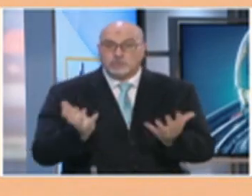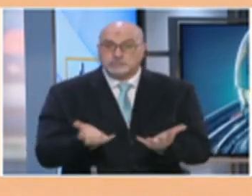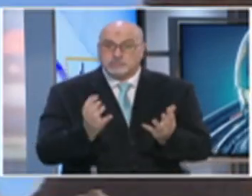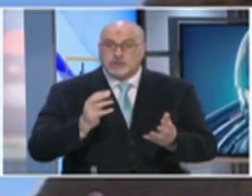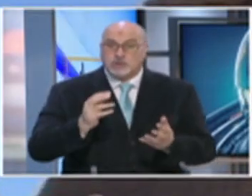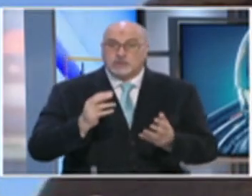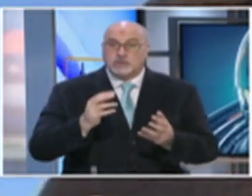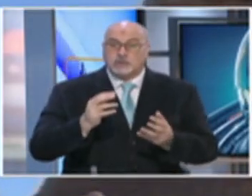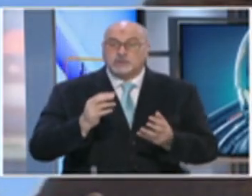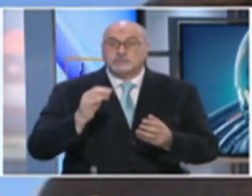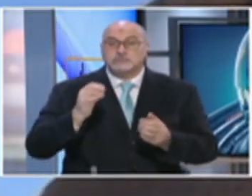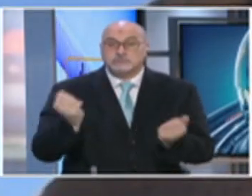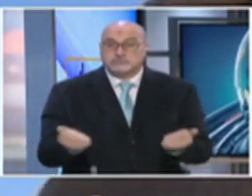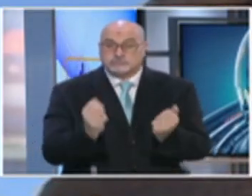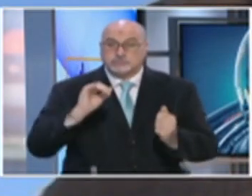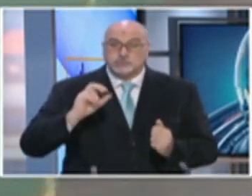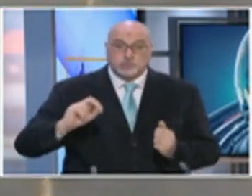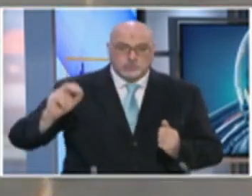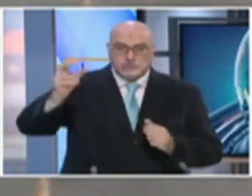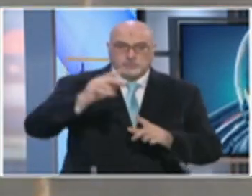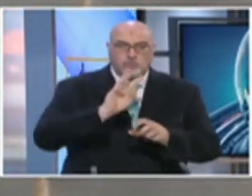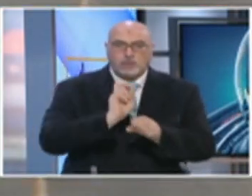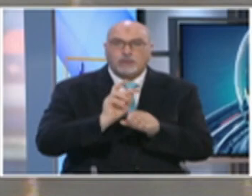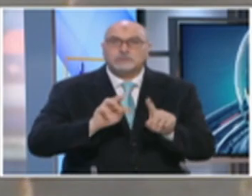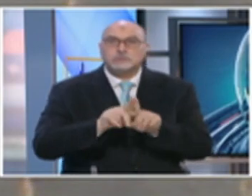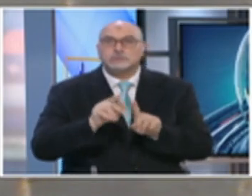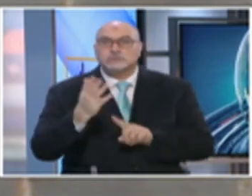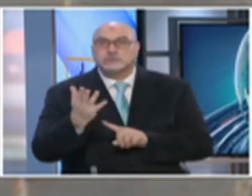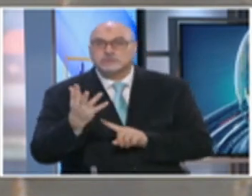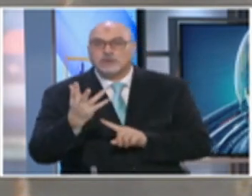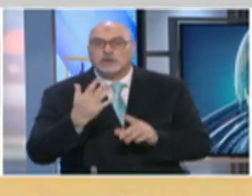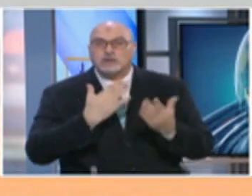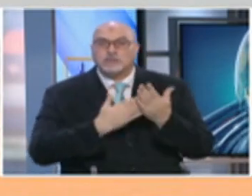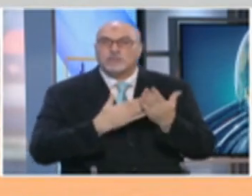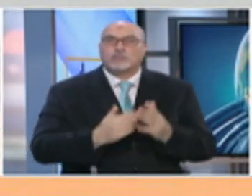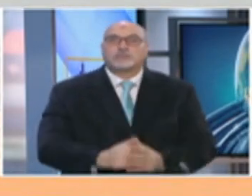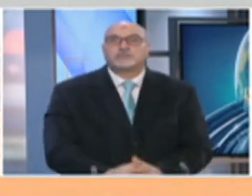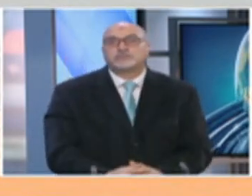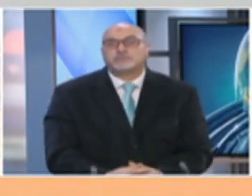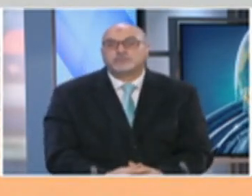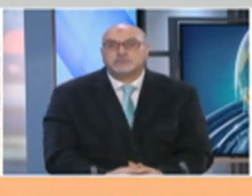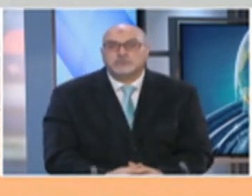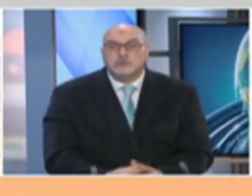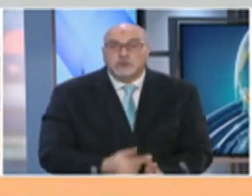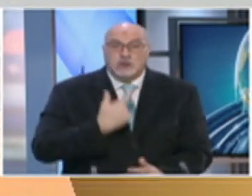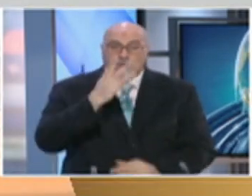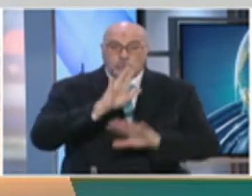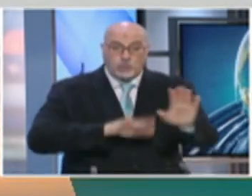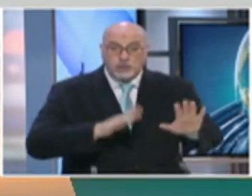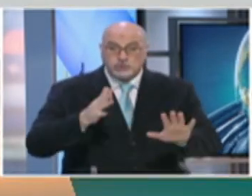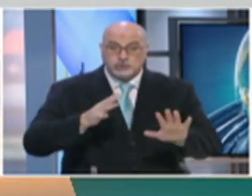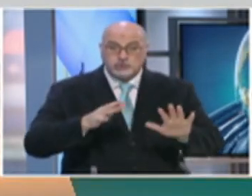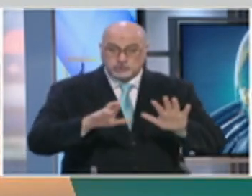السياحية بالمنطقة والحفاظ على المواقع الأثرية الموجودة بها. هو الحماية والجرد والتسمين،